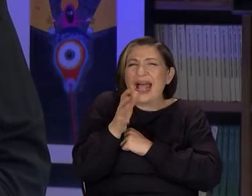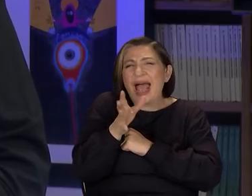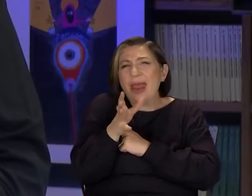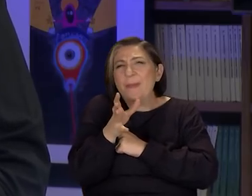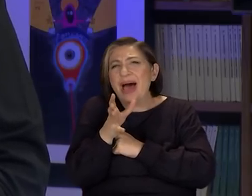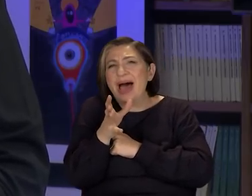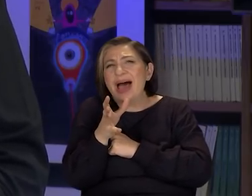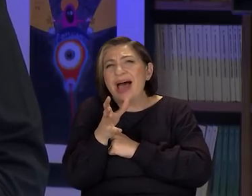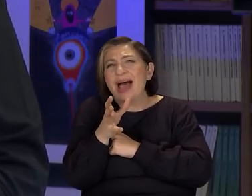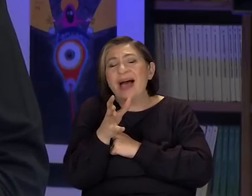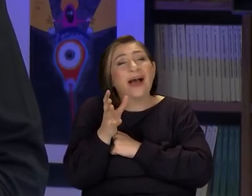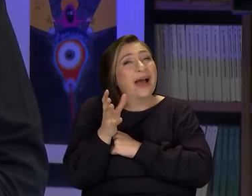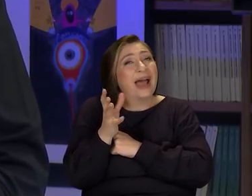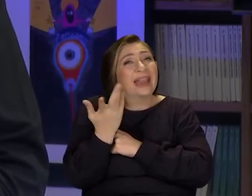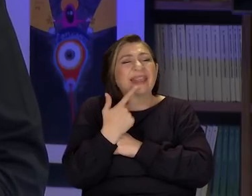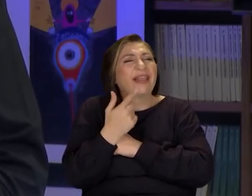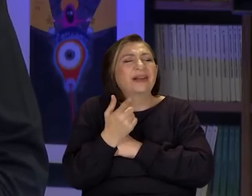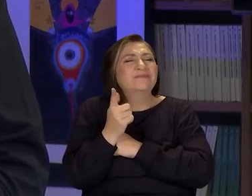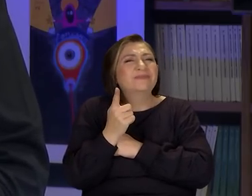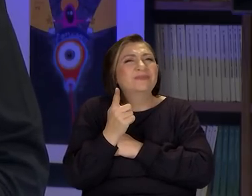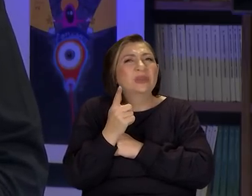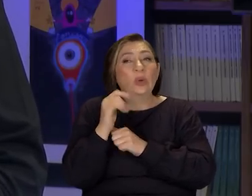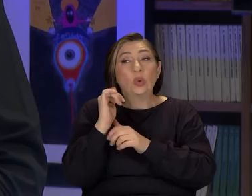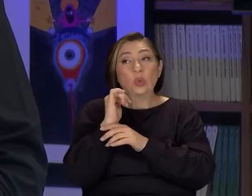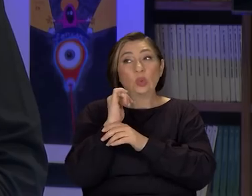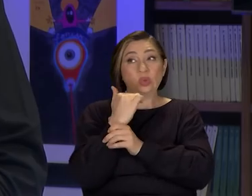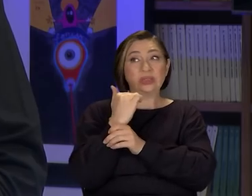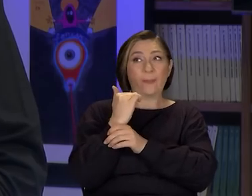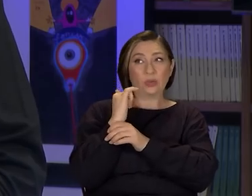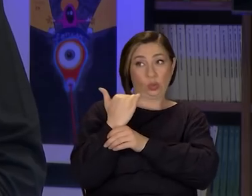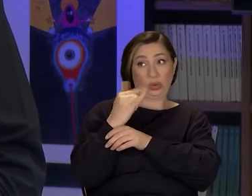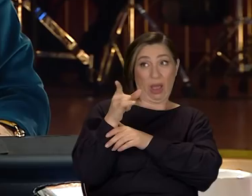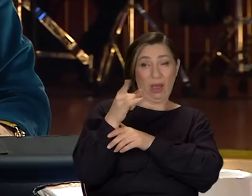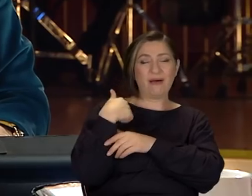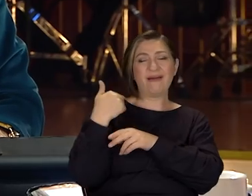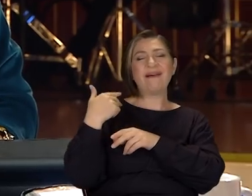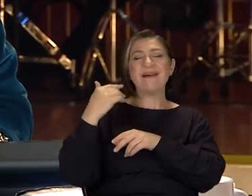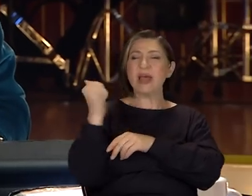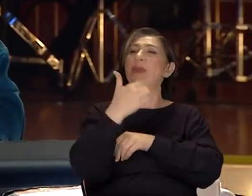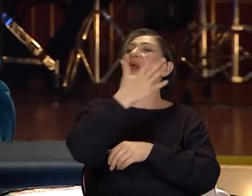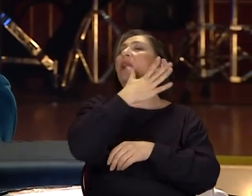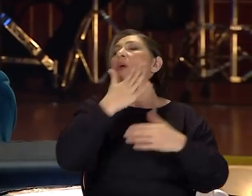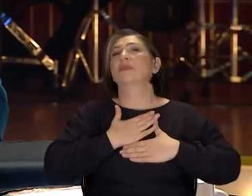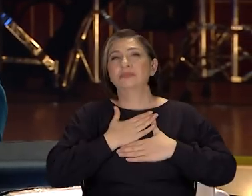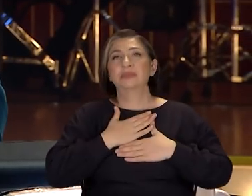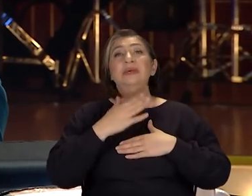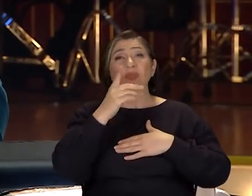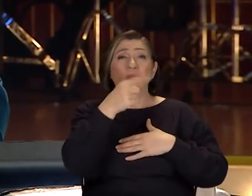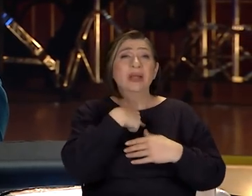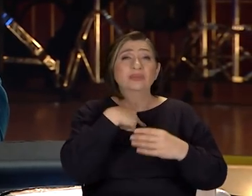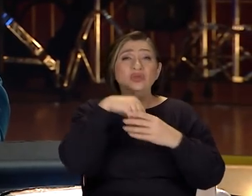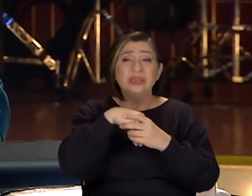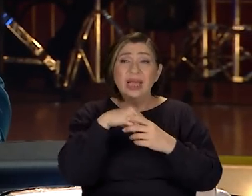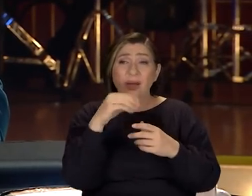ya, ne denir ona, ustamın kıymetini biliyorum diyelim. Ya evet, bu da benim için de zor. Şimdi bu bahsettiğin